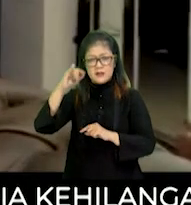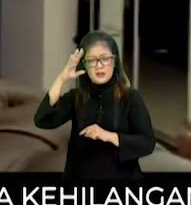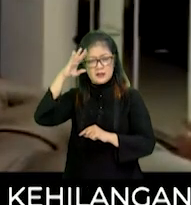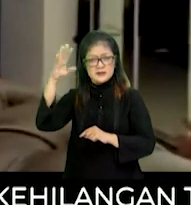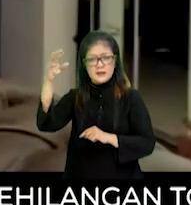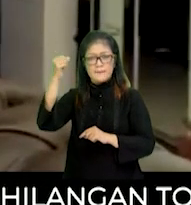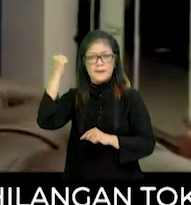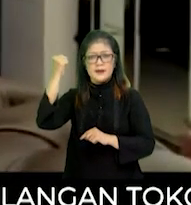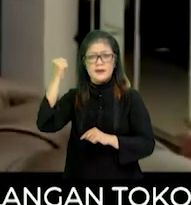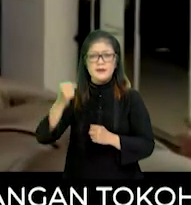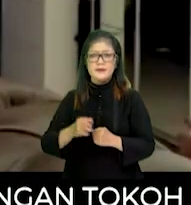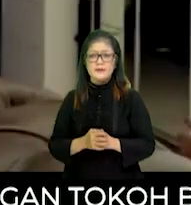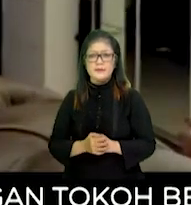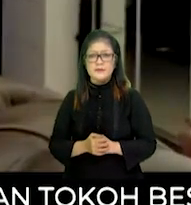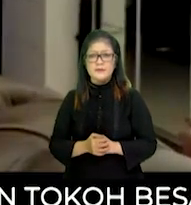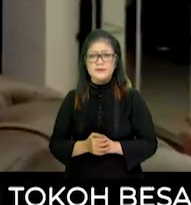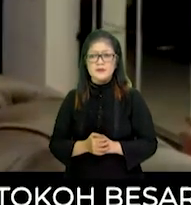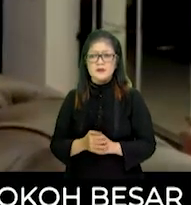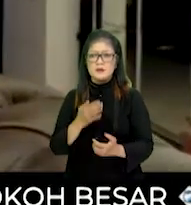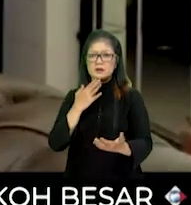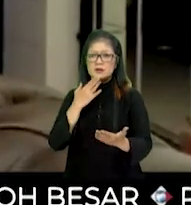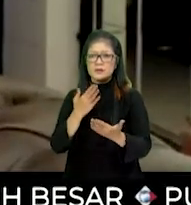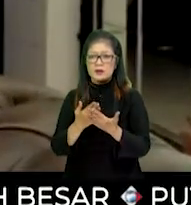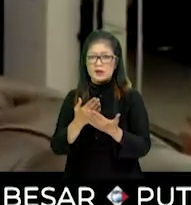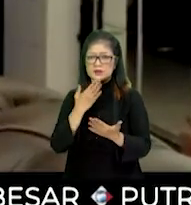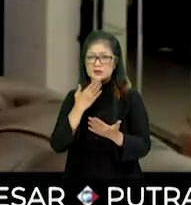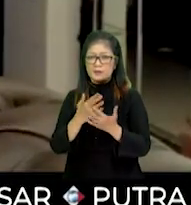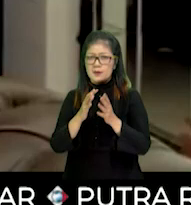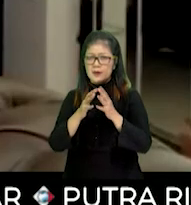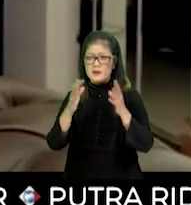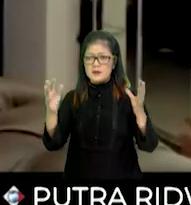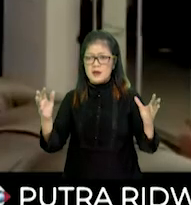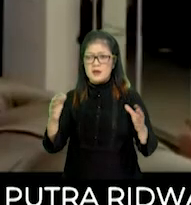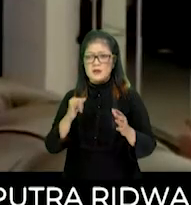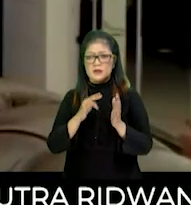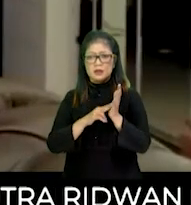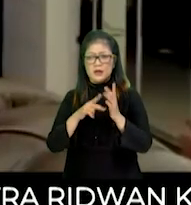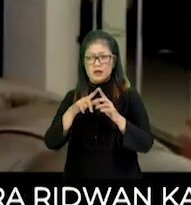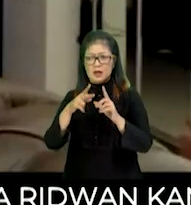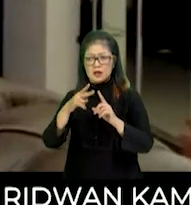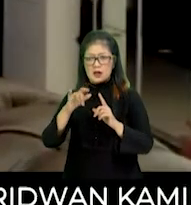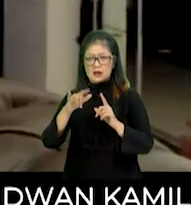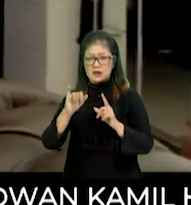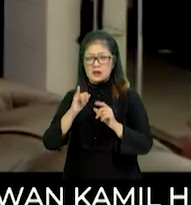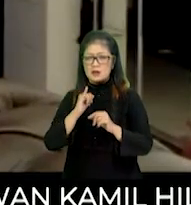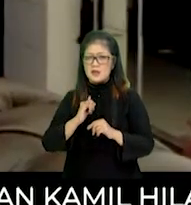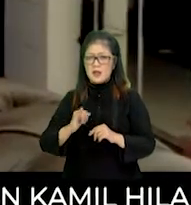seluruh bangsa ini. Terima kasih. Sekali lagi, innalillahi wa inna ilaihi raji'un. Assalamualaikum warahmatullahi wabarakatuh.